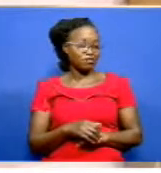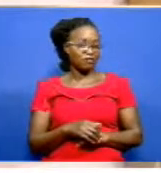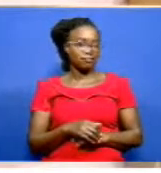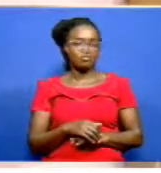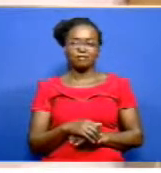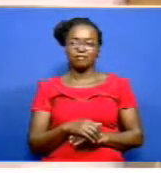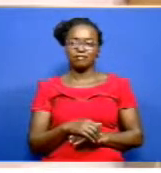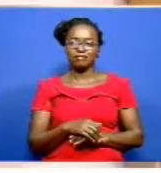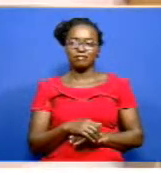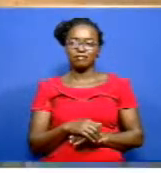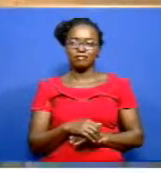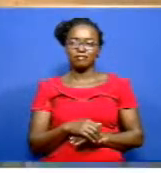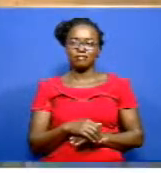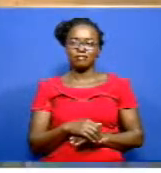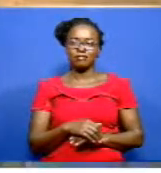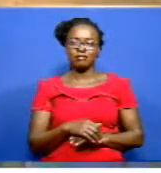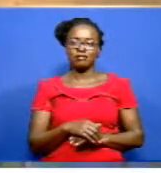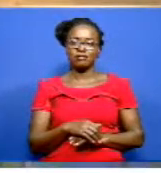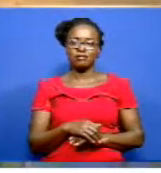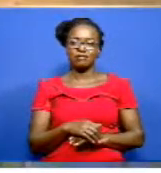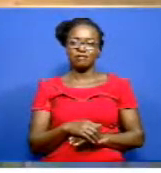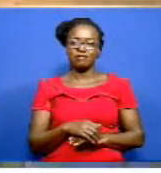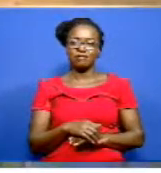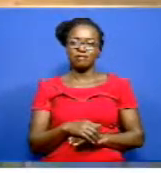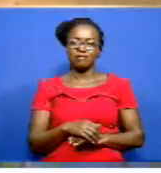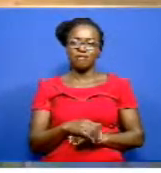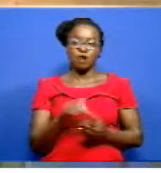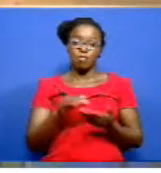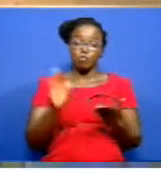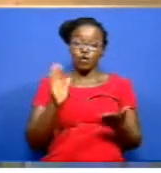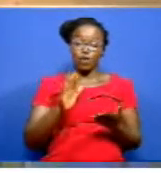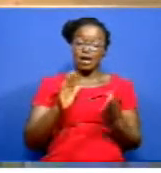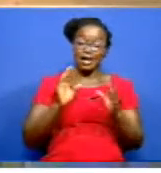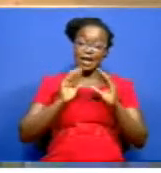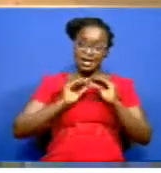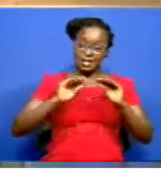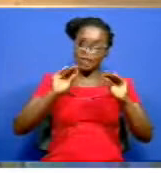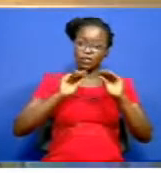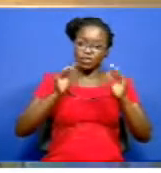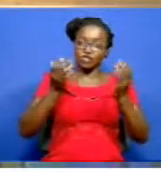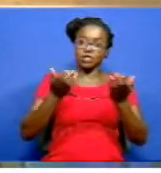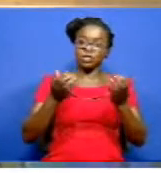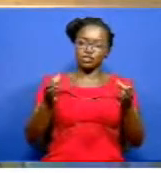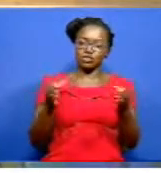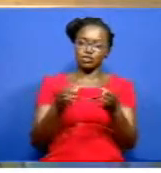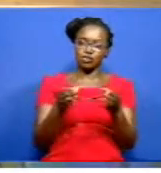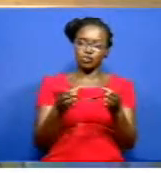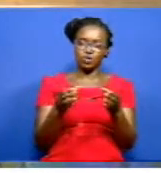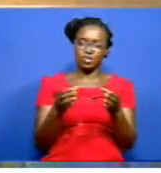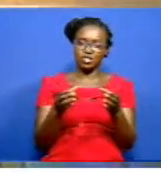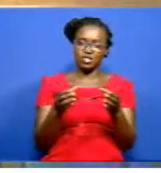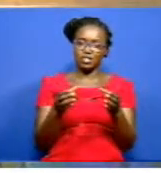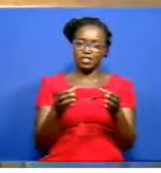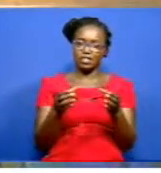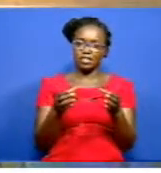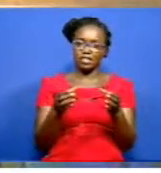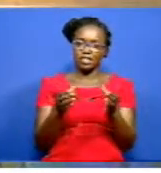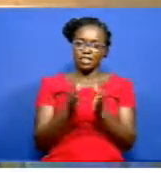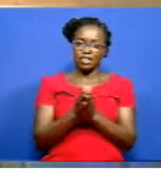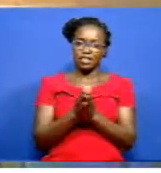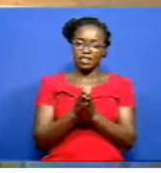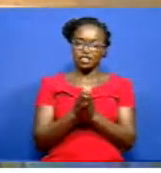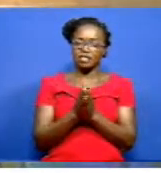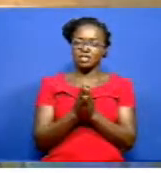Ndo maana tunataka kukuwa na more education ya community, na tunaweza sema hii